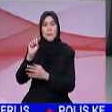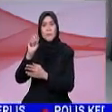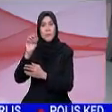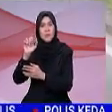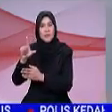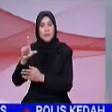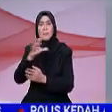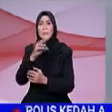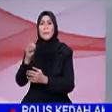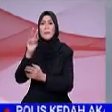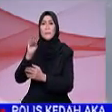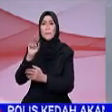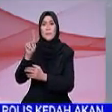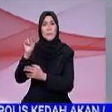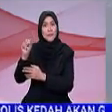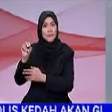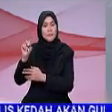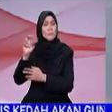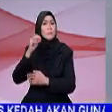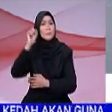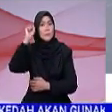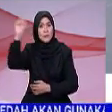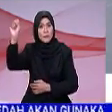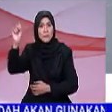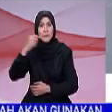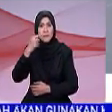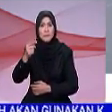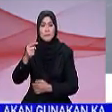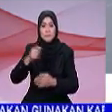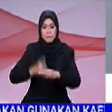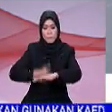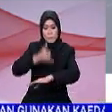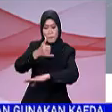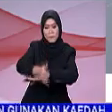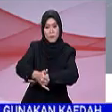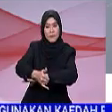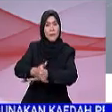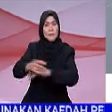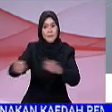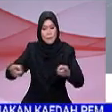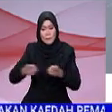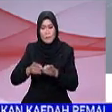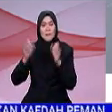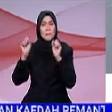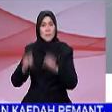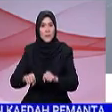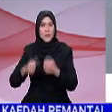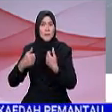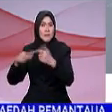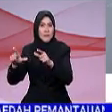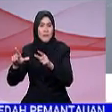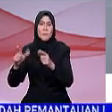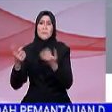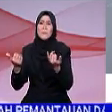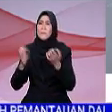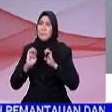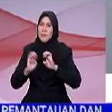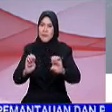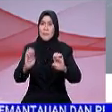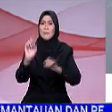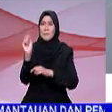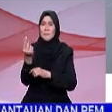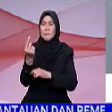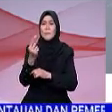Negara MKN Negeri Sabah bahawa pergerakan rentas daerah ini hanya dibenarkan bagi perkara-perkara kecemasan